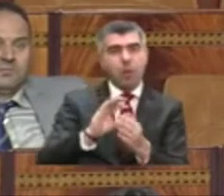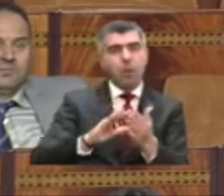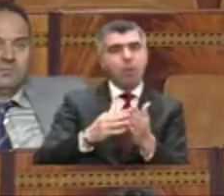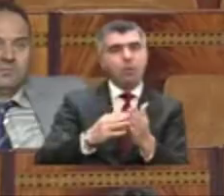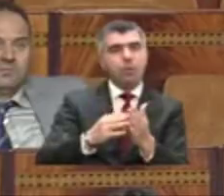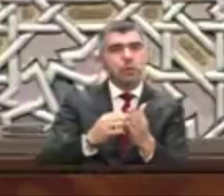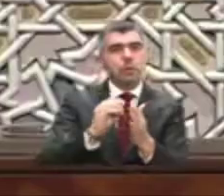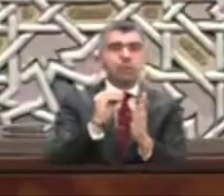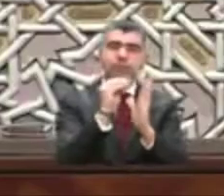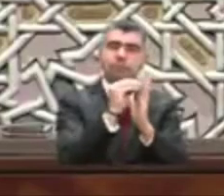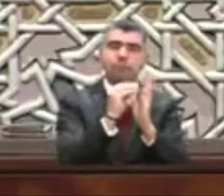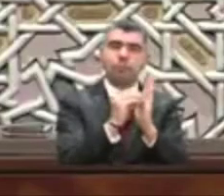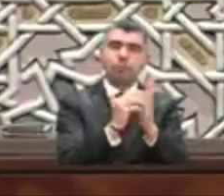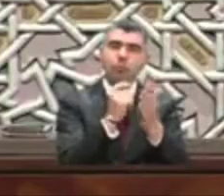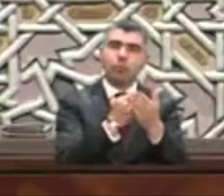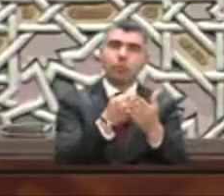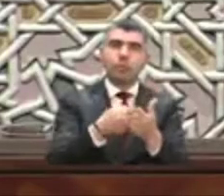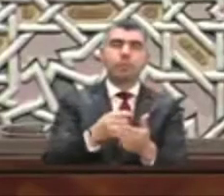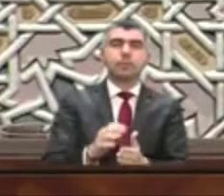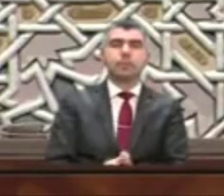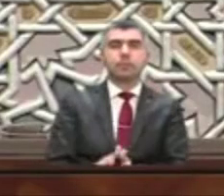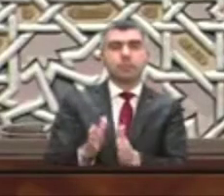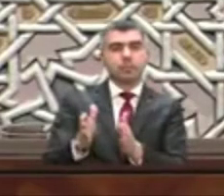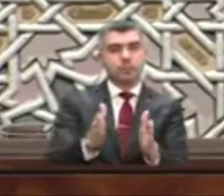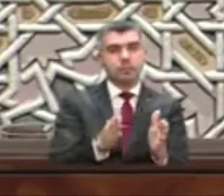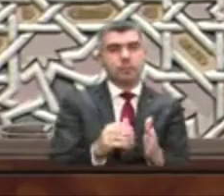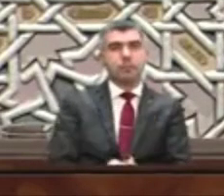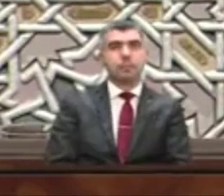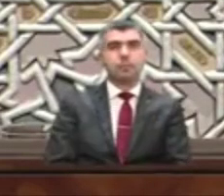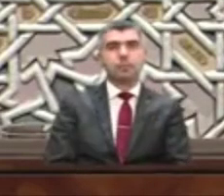وشكرا. شكرا. تفضل سيدنا المحترم بالسؤال. السؤال.